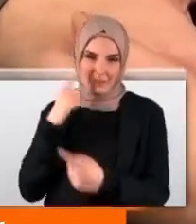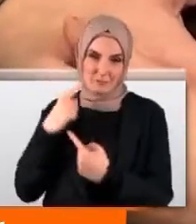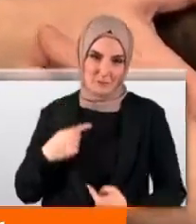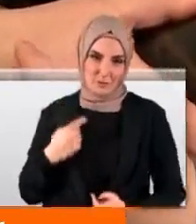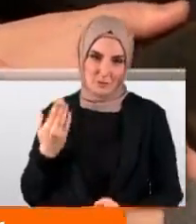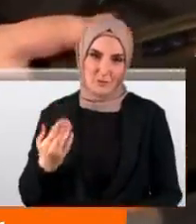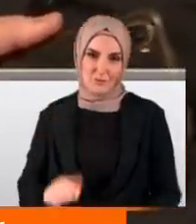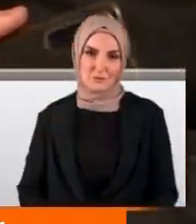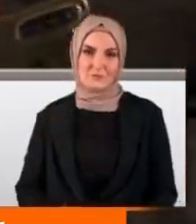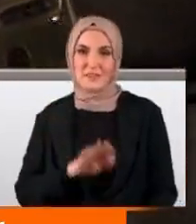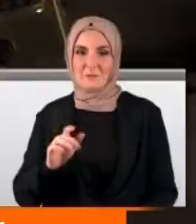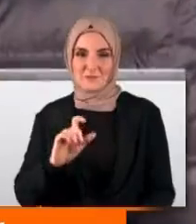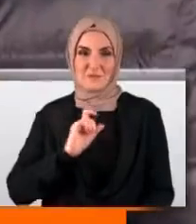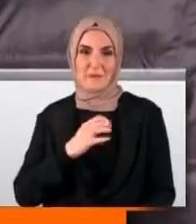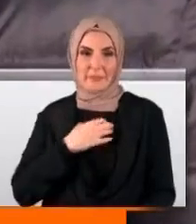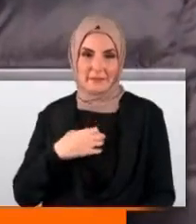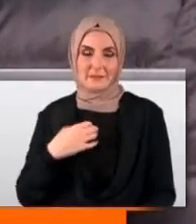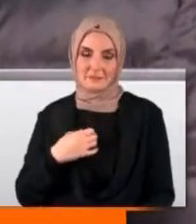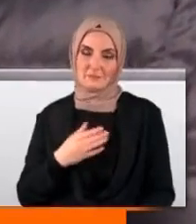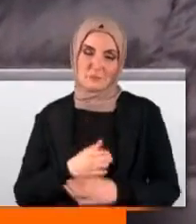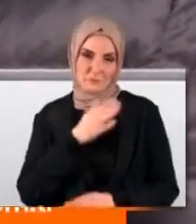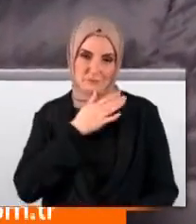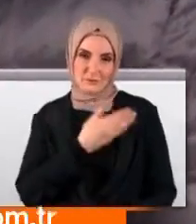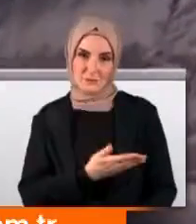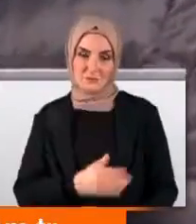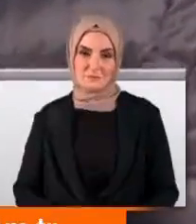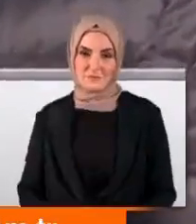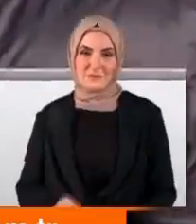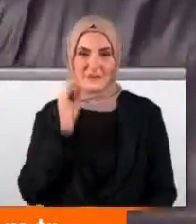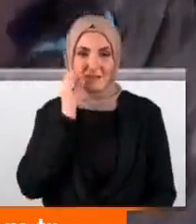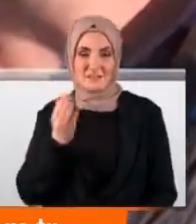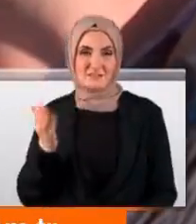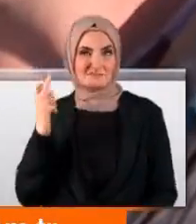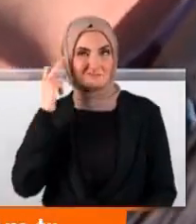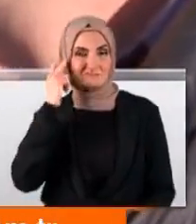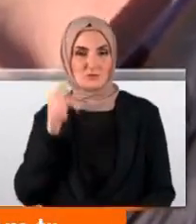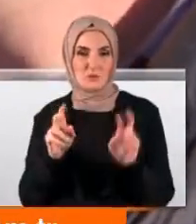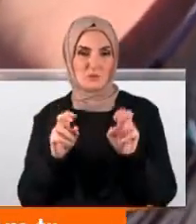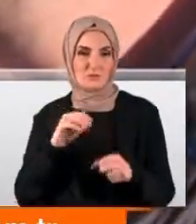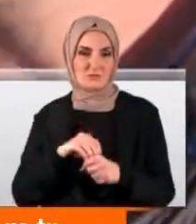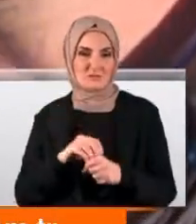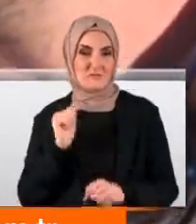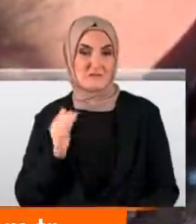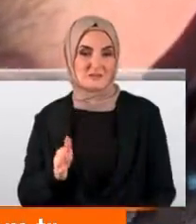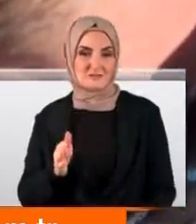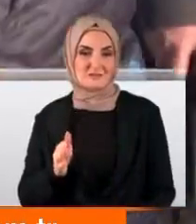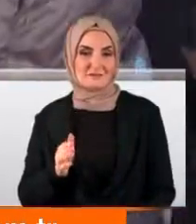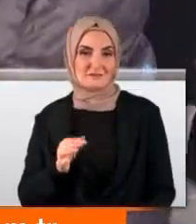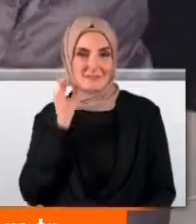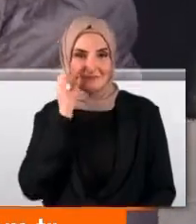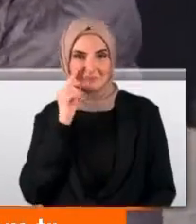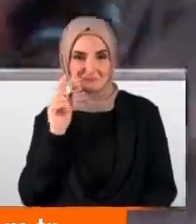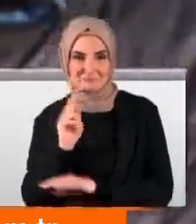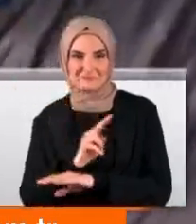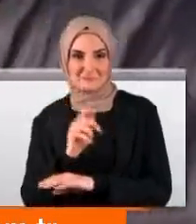Her şey anne diyor. Çünkü biliyor. Erkekler daha böyle gamsız o konuda ama... Bir bakış attı beyefendi. Ben